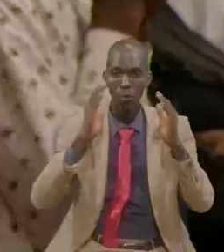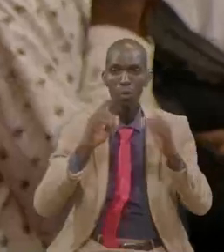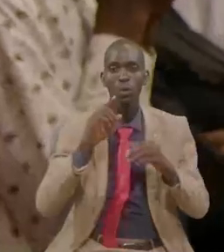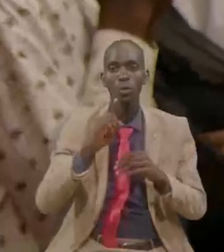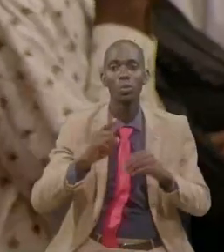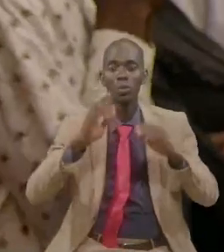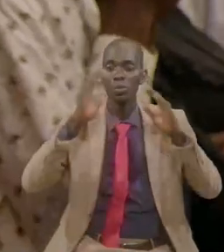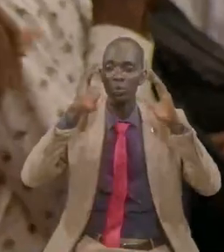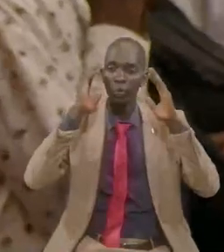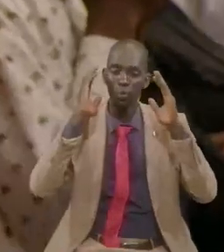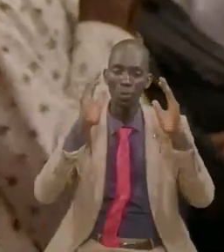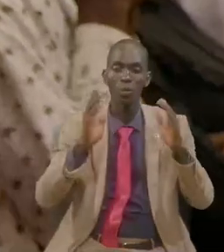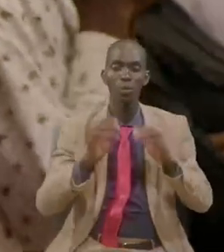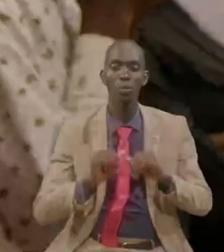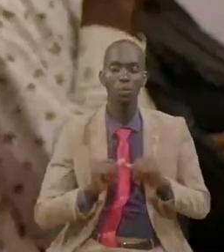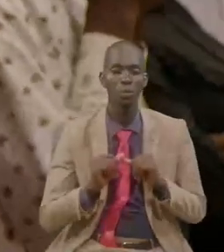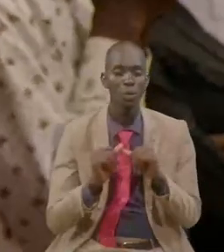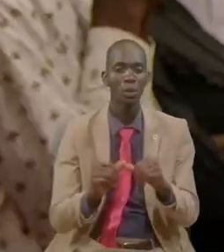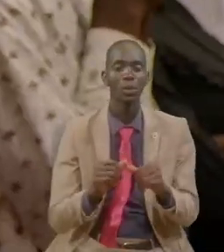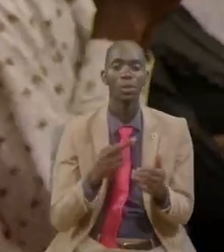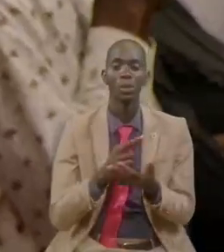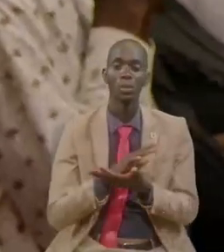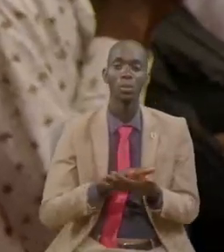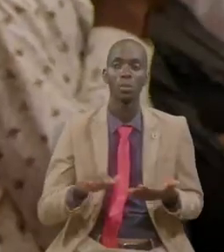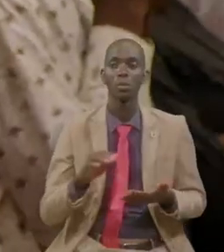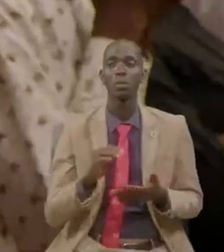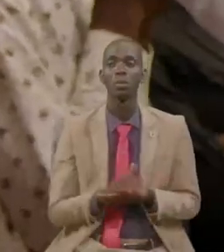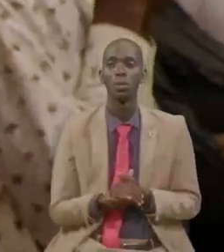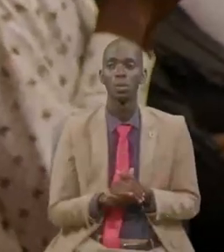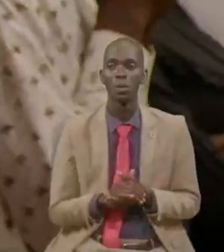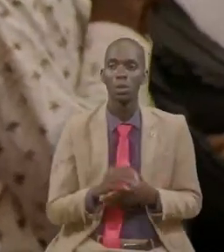Toi, focalise sur la justice.